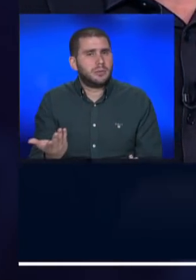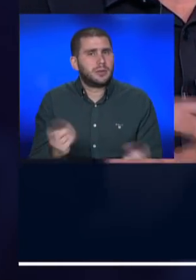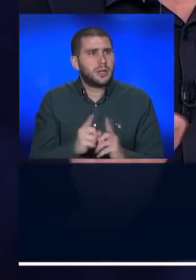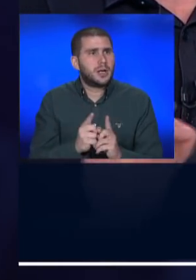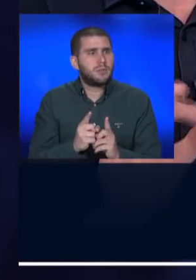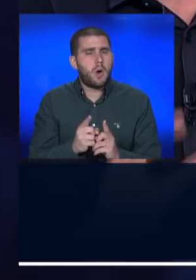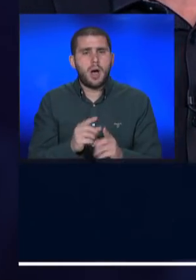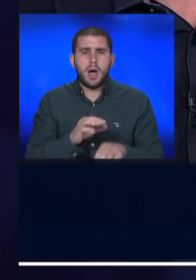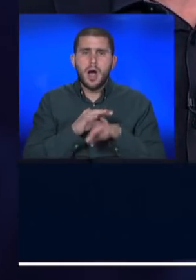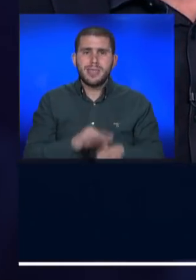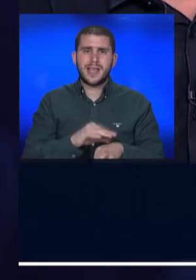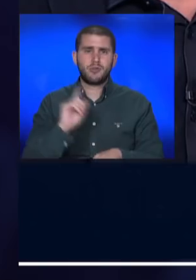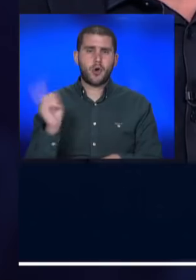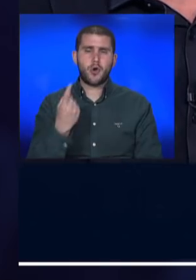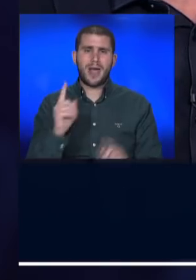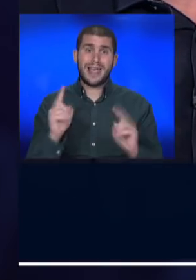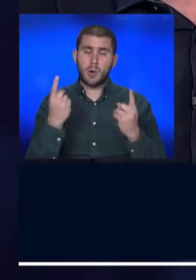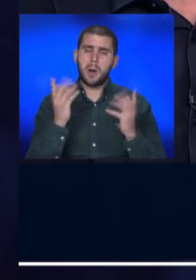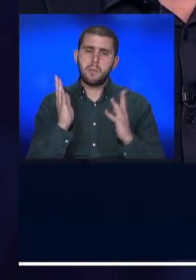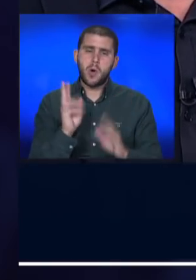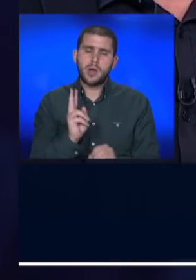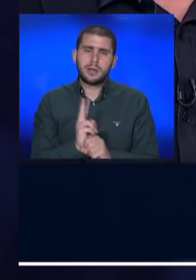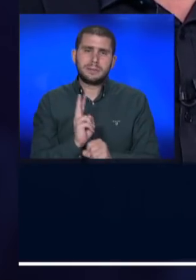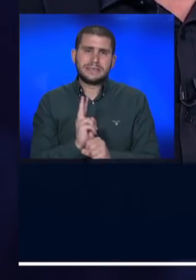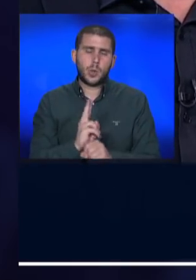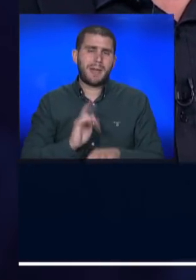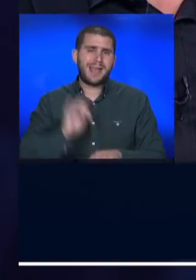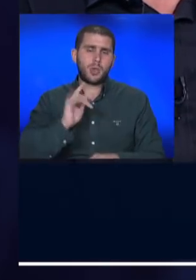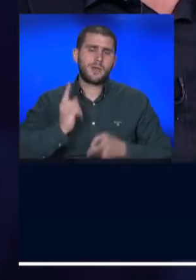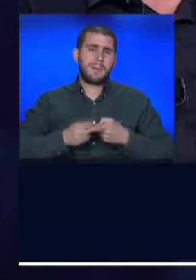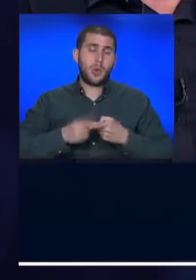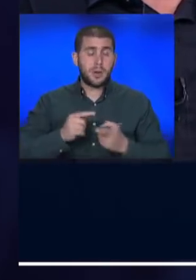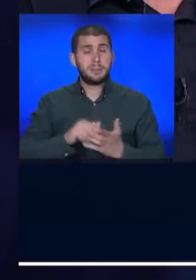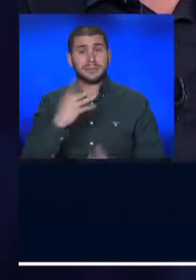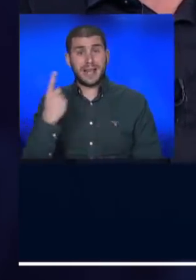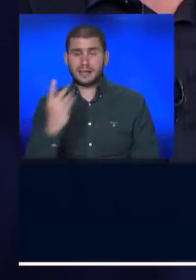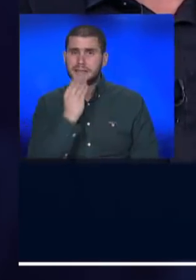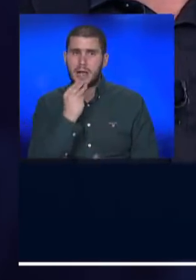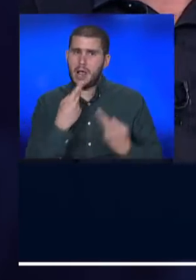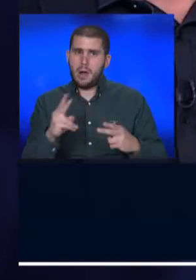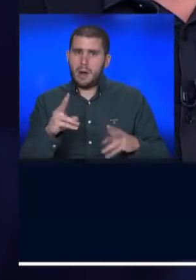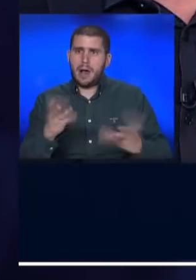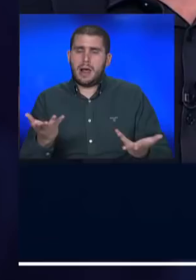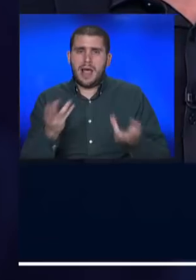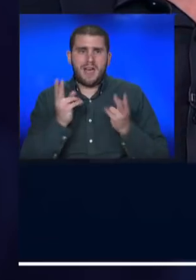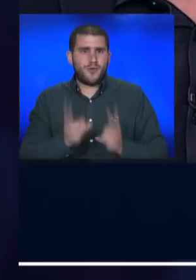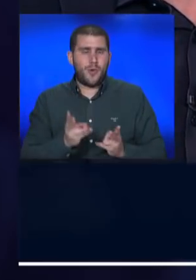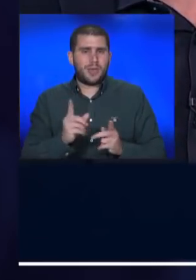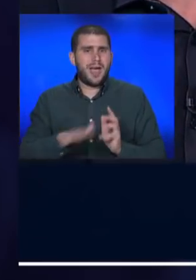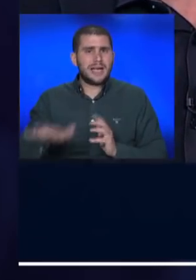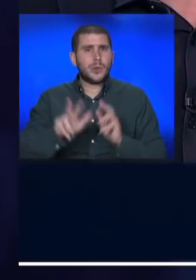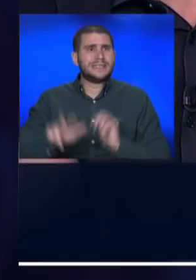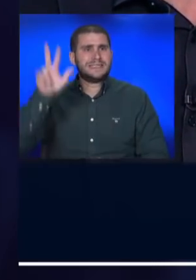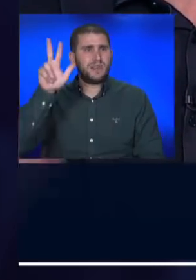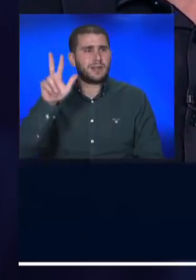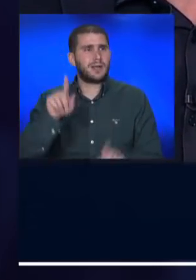הזה נורא עדין ונורא מדויק, כי מצד אחד ישראל לא יכולה לאפשר לחזית הצפונית להיראות כמו החזית